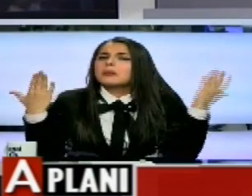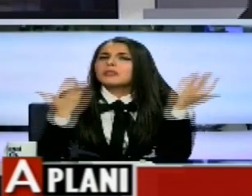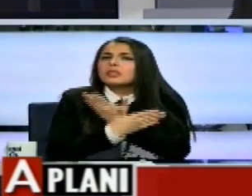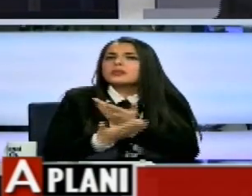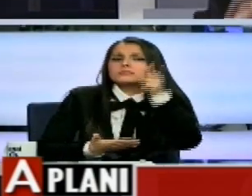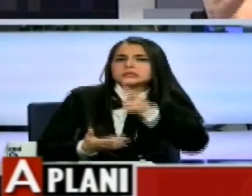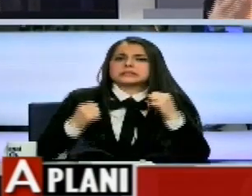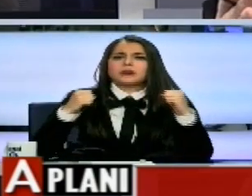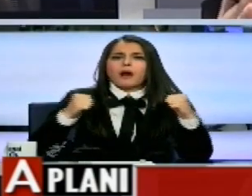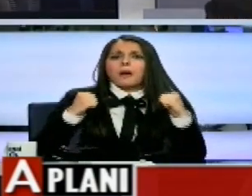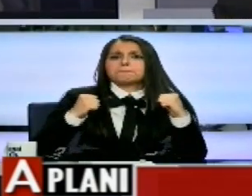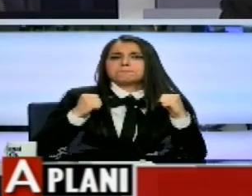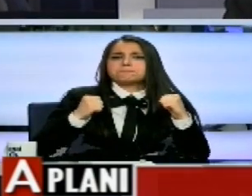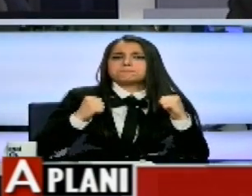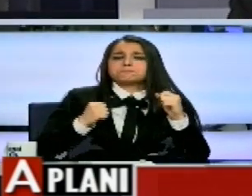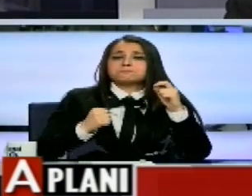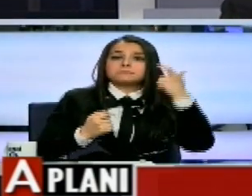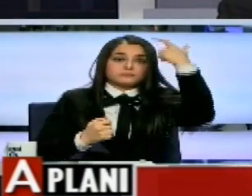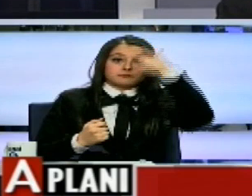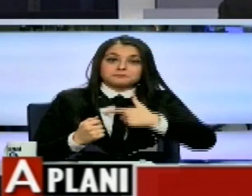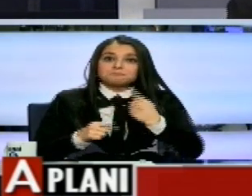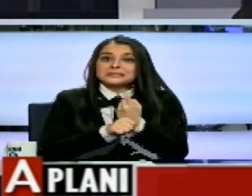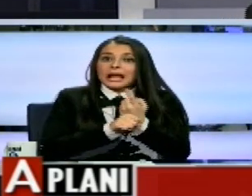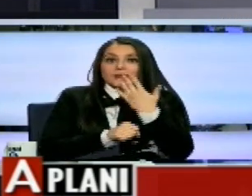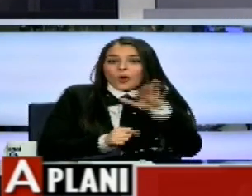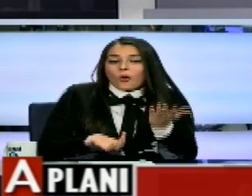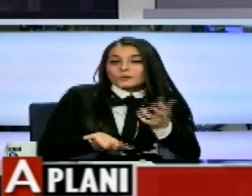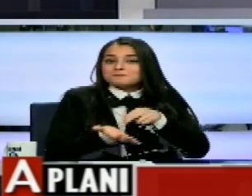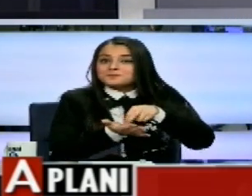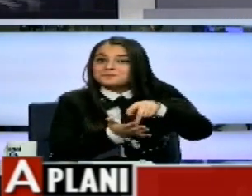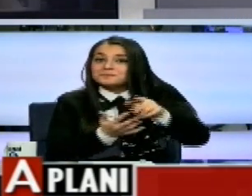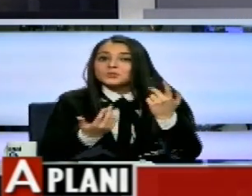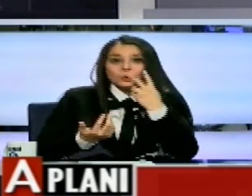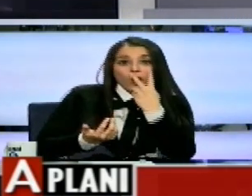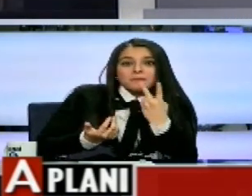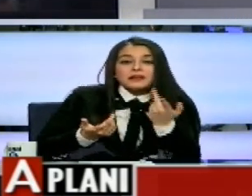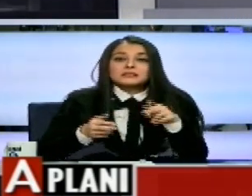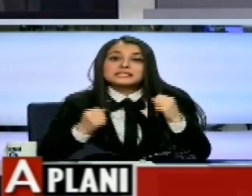onlar sapasağlamlar. Hiçbir görünürde kusurları yok. Ama maalesef ki